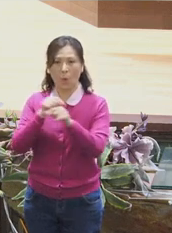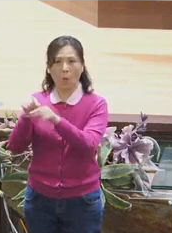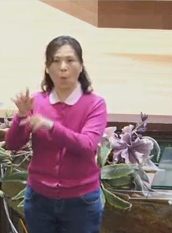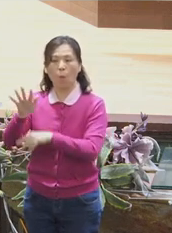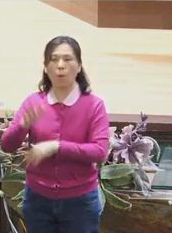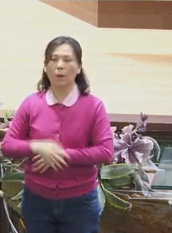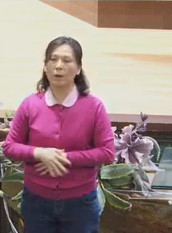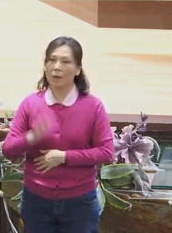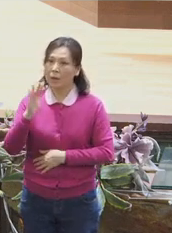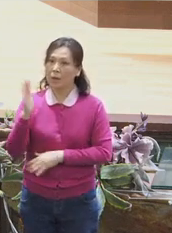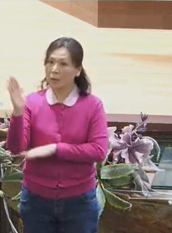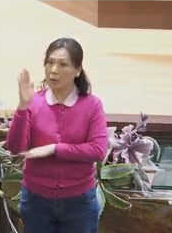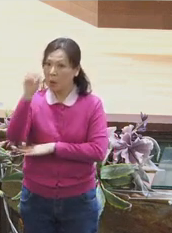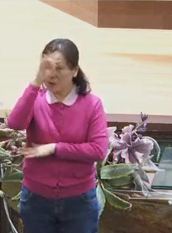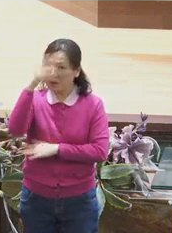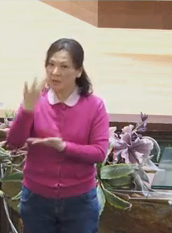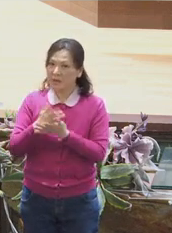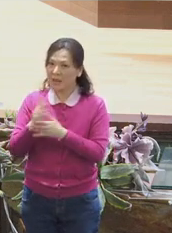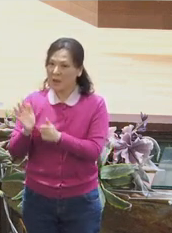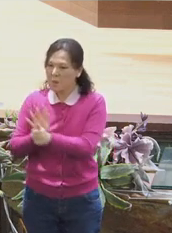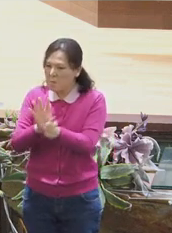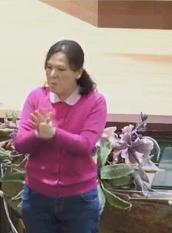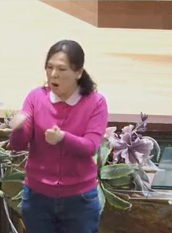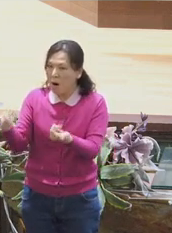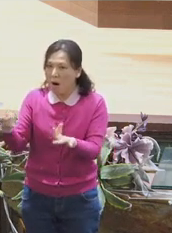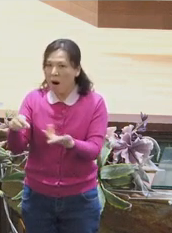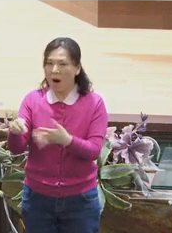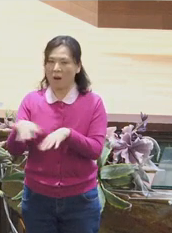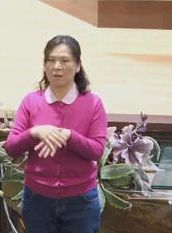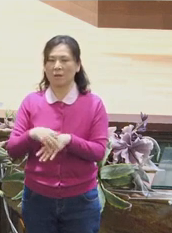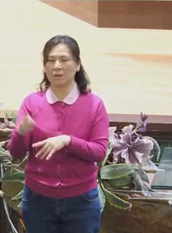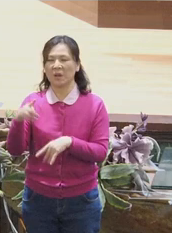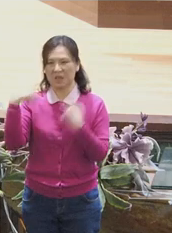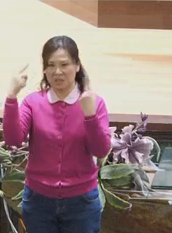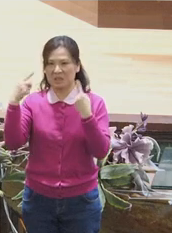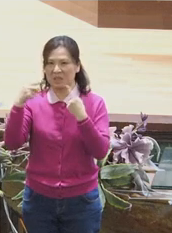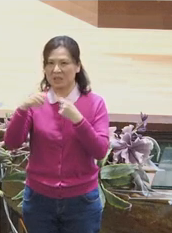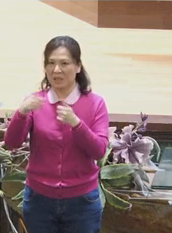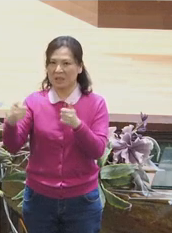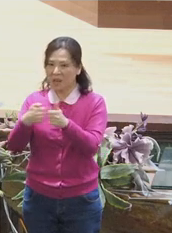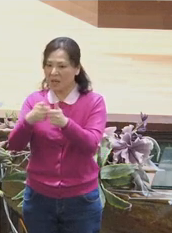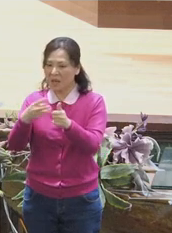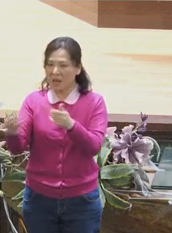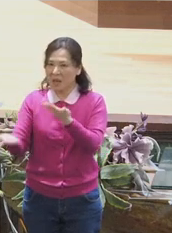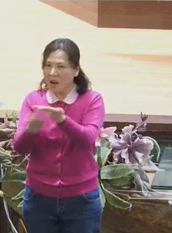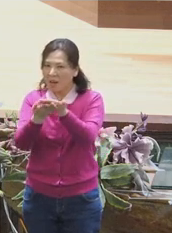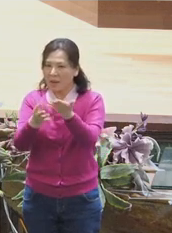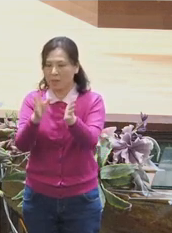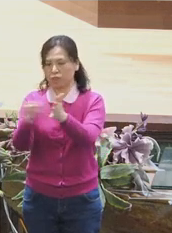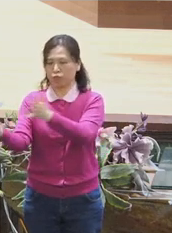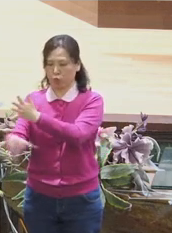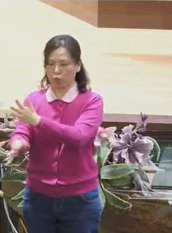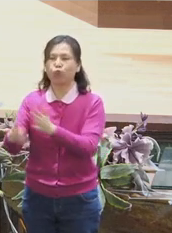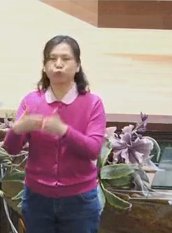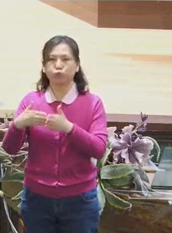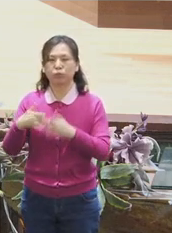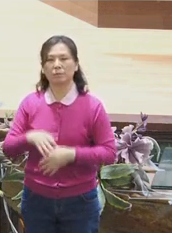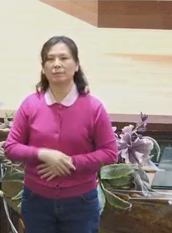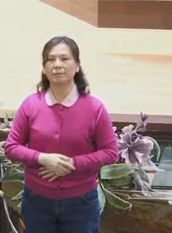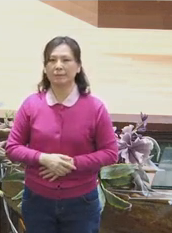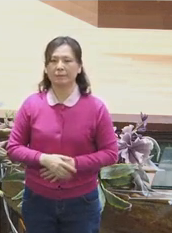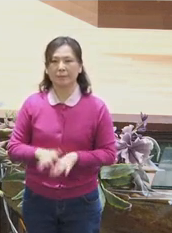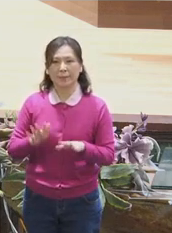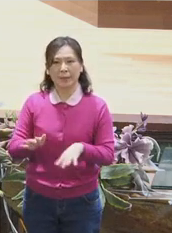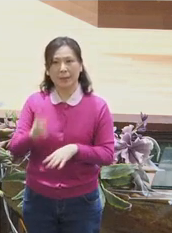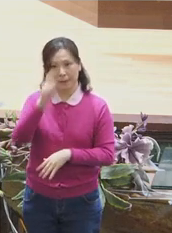到政党或侧翼或谁手上的时候，很多本来有附的东西就拿掉了，事实上 是这样子。所以我现在的